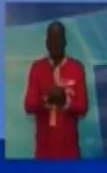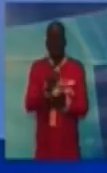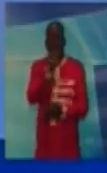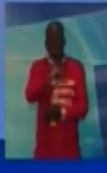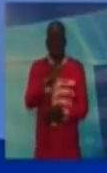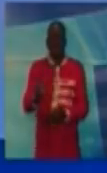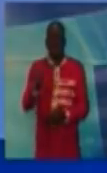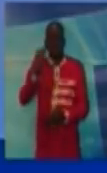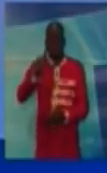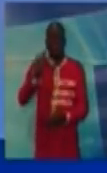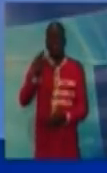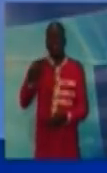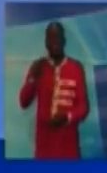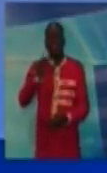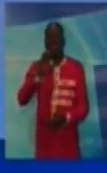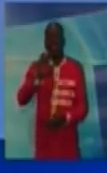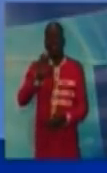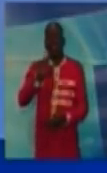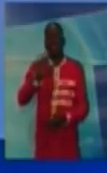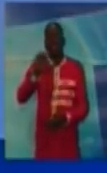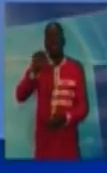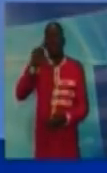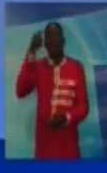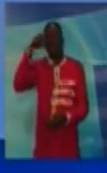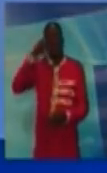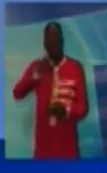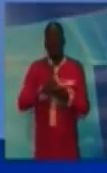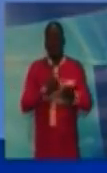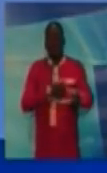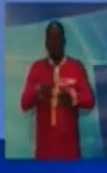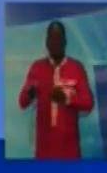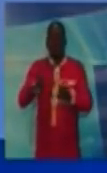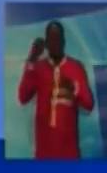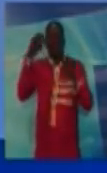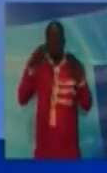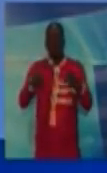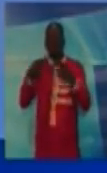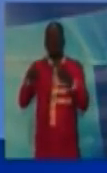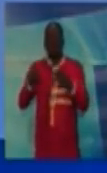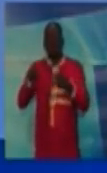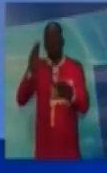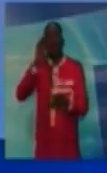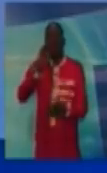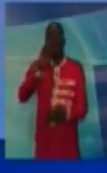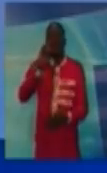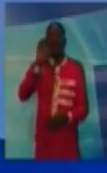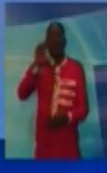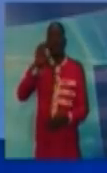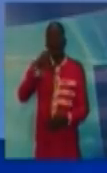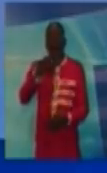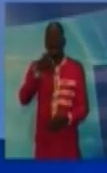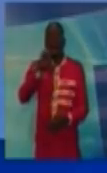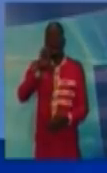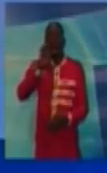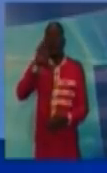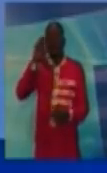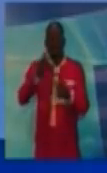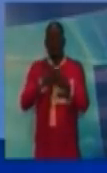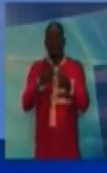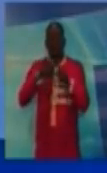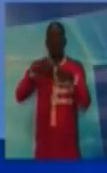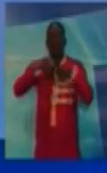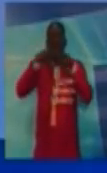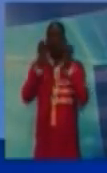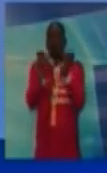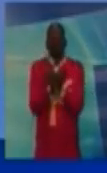Ouaga Digital Show. La trouvaille est de l'agence de marketing digital Focus Digicom. Pour la première édition,